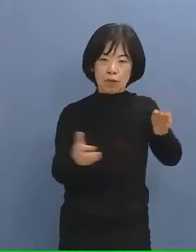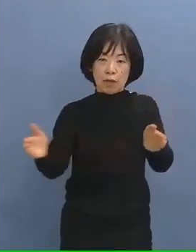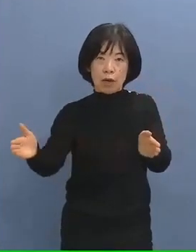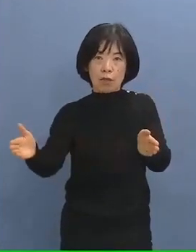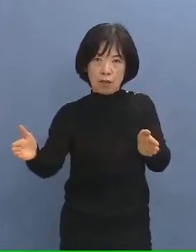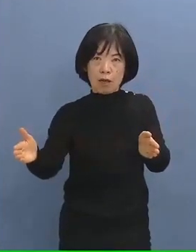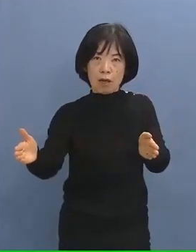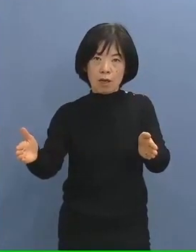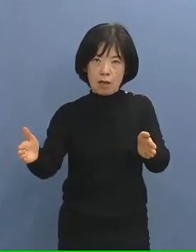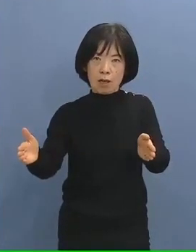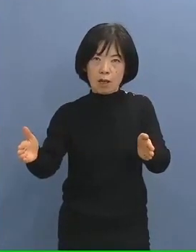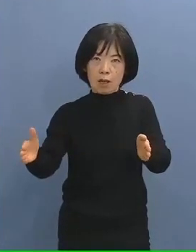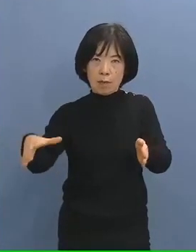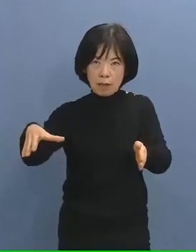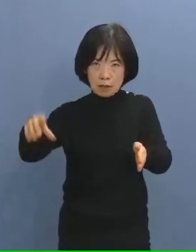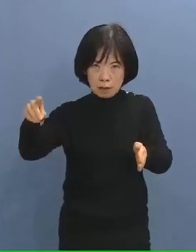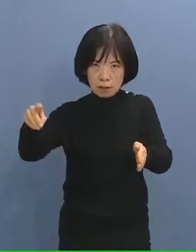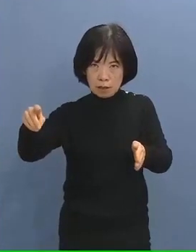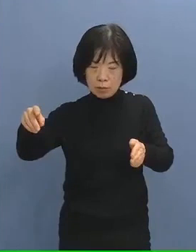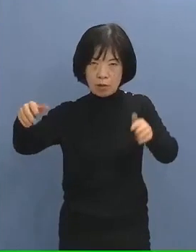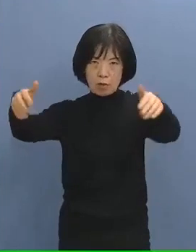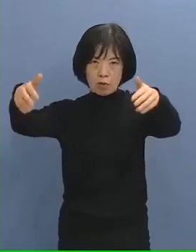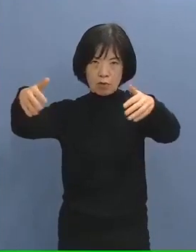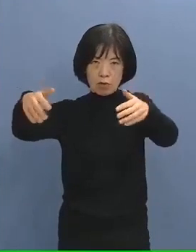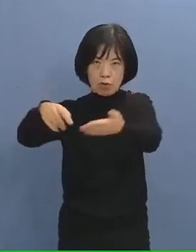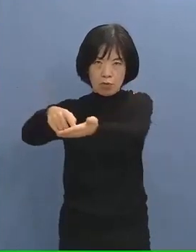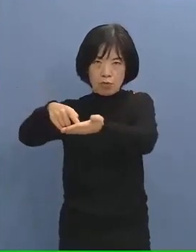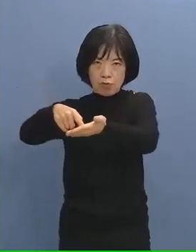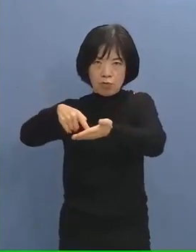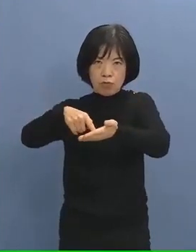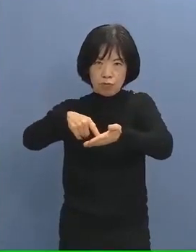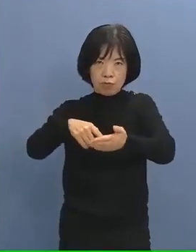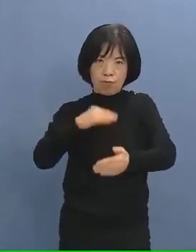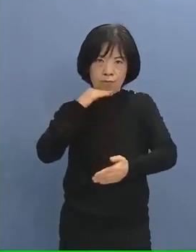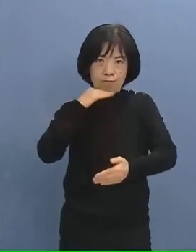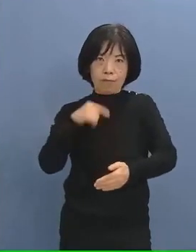強化的な募集期間として応募促進を取り組んできました。